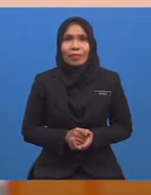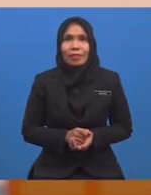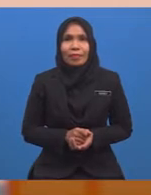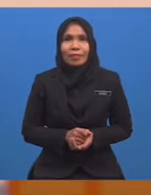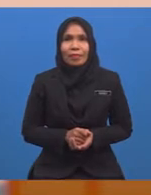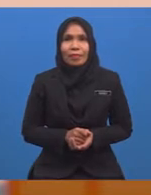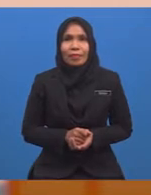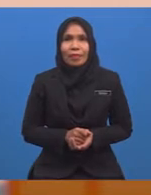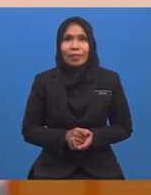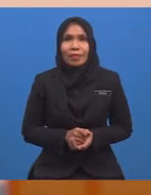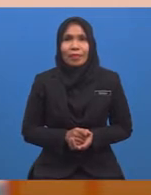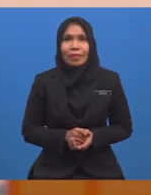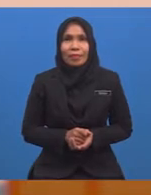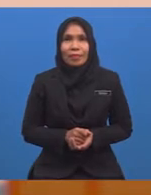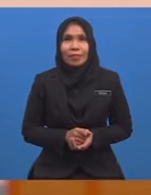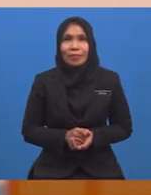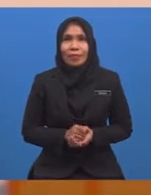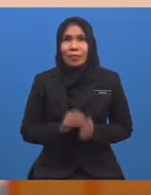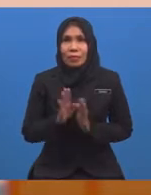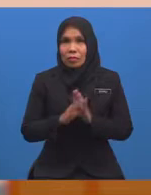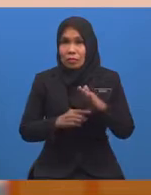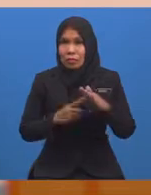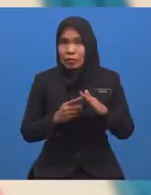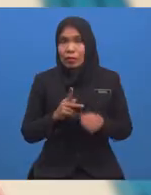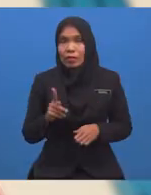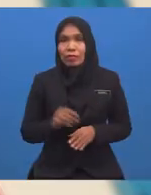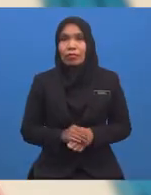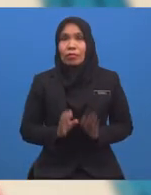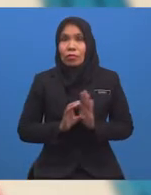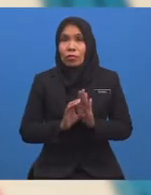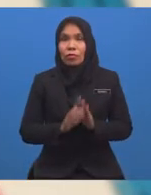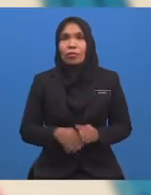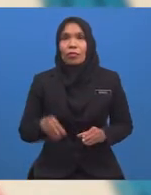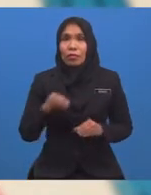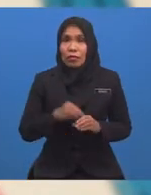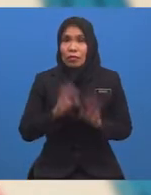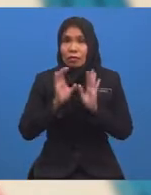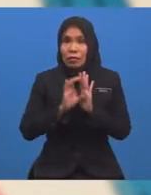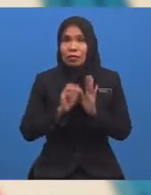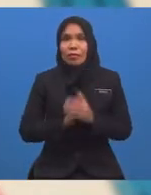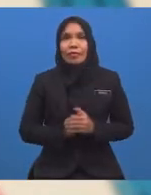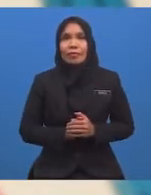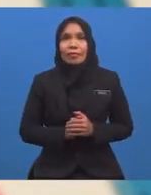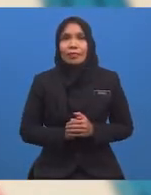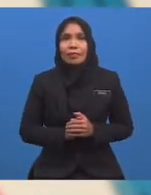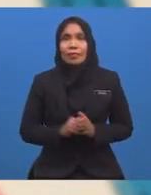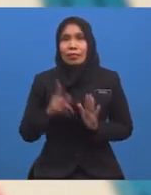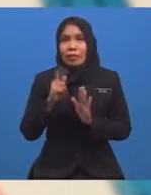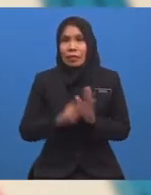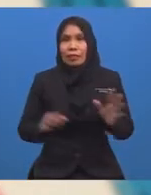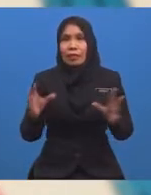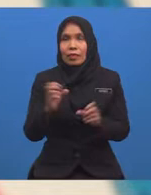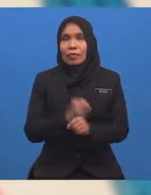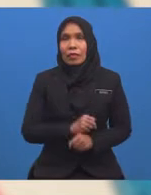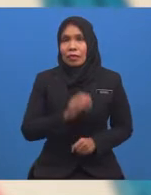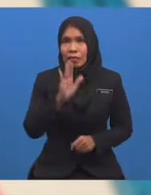berdasarkan contoh di dalam gambar yang dipaparkan Terdapat lima